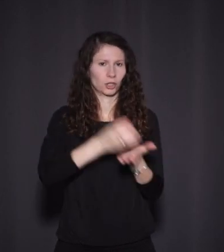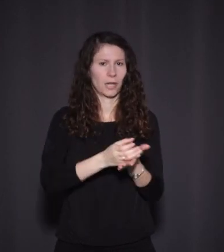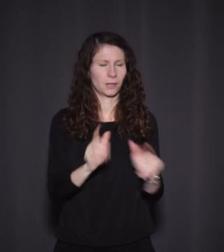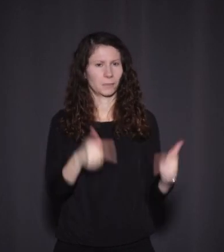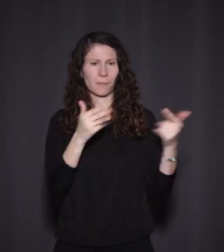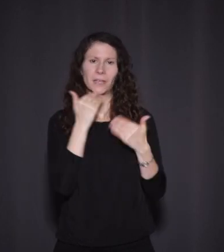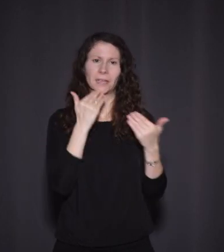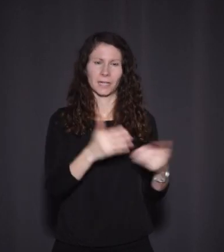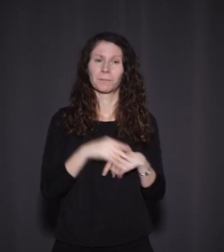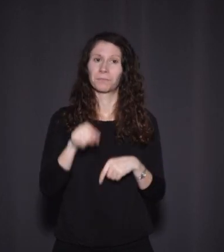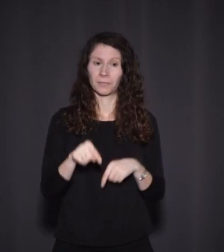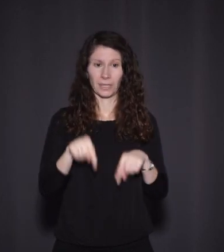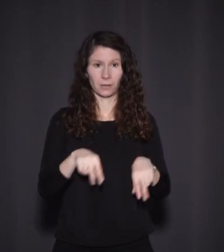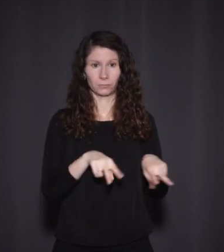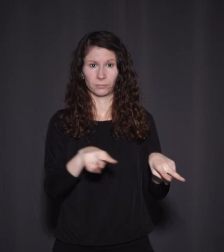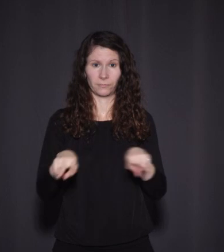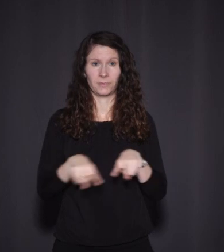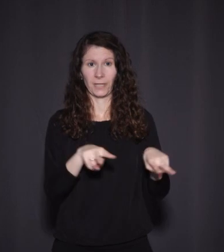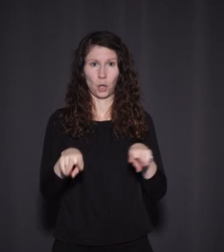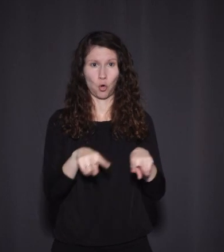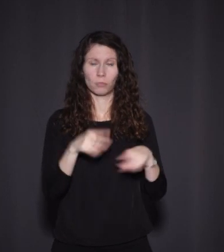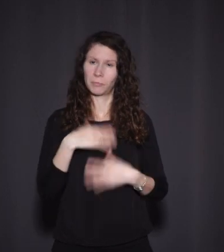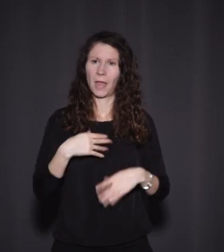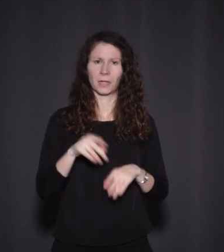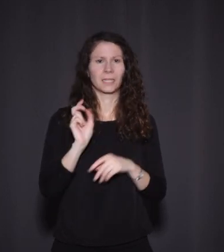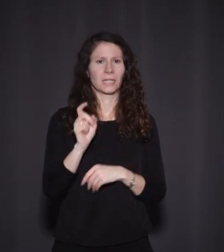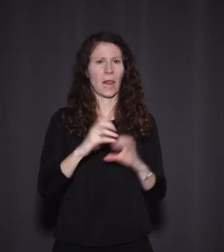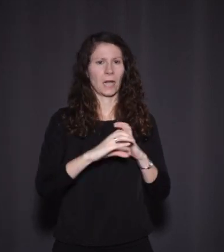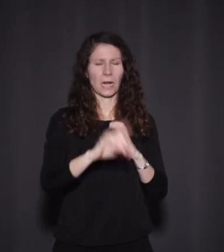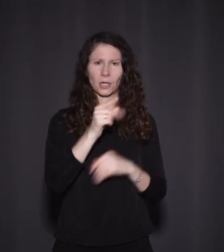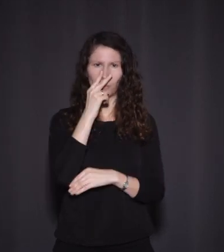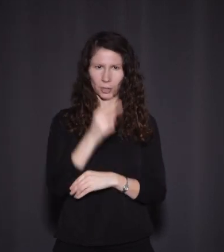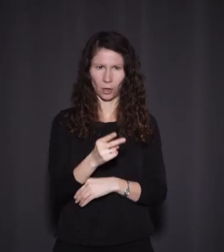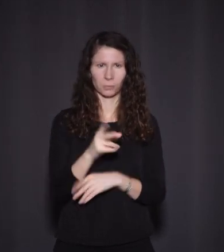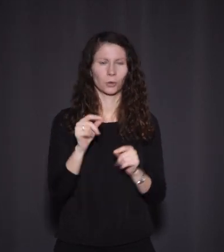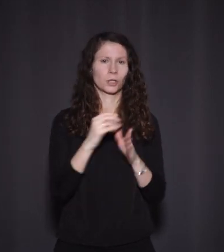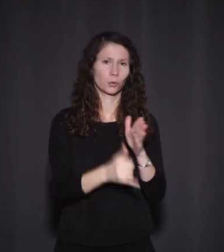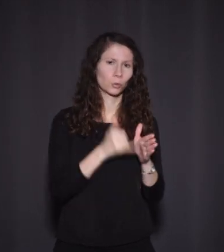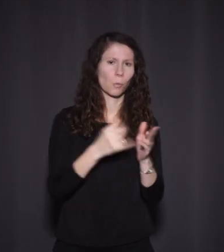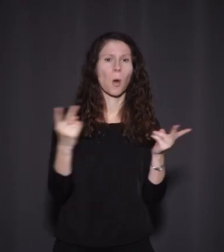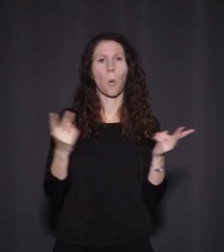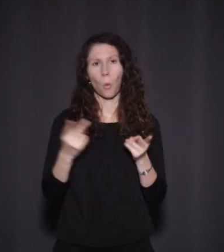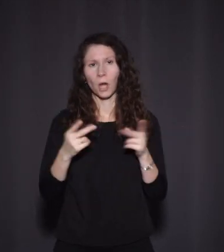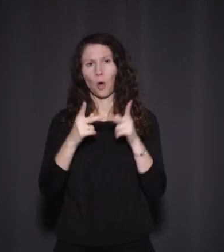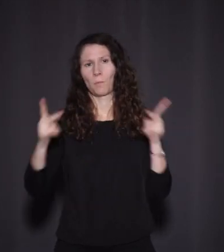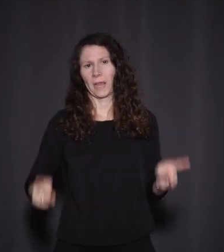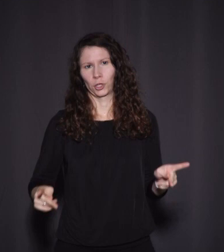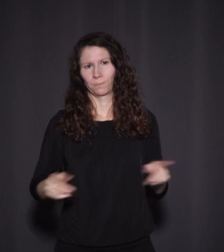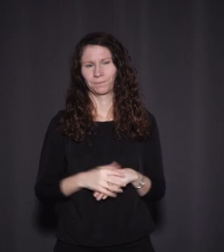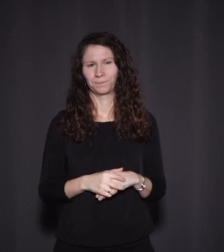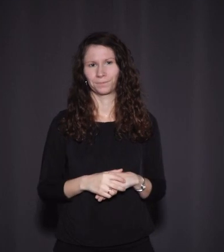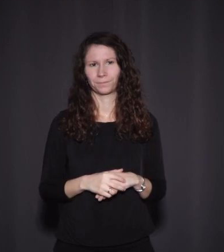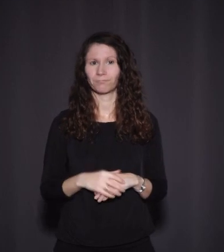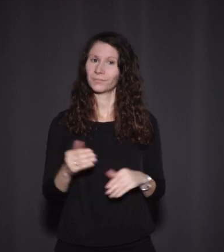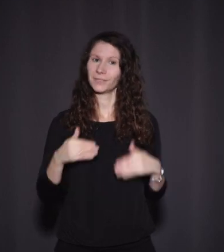Dank. Diese Sendung können Sie sich gerne auf unseren digitalen Kanälen nochmal ansehen, also auf YouTube oder auf unserer Homepage. Und